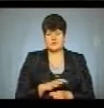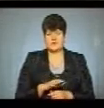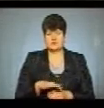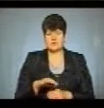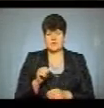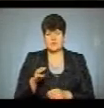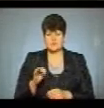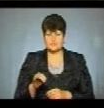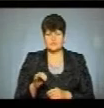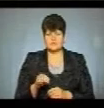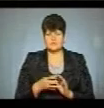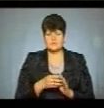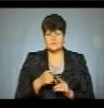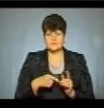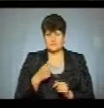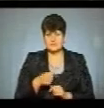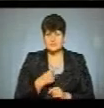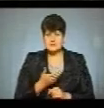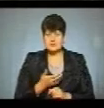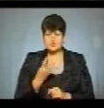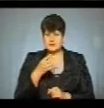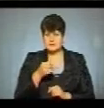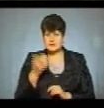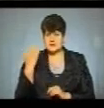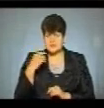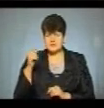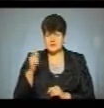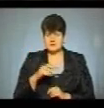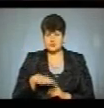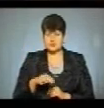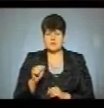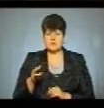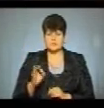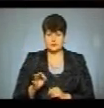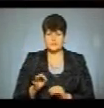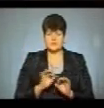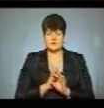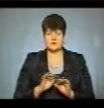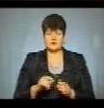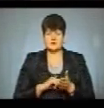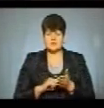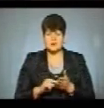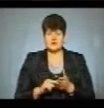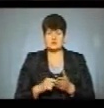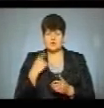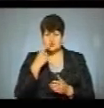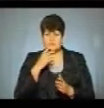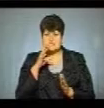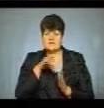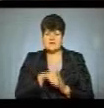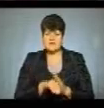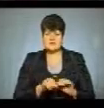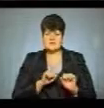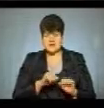АТО десь за 1,5 місяця. 4 місяці назад прибув в зону АТО. Почесну відзнаку міського голови за особистий внесок у